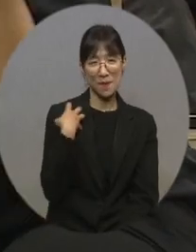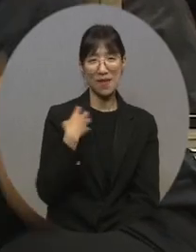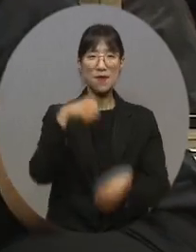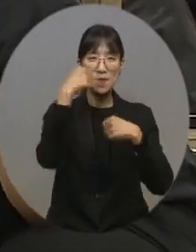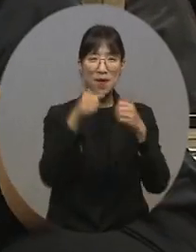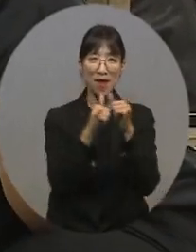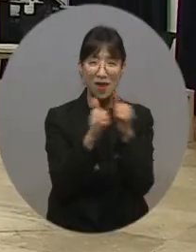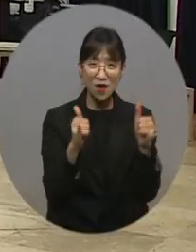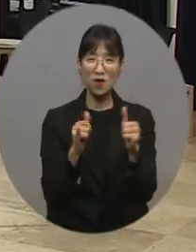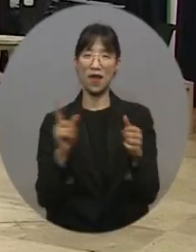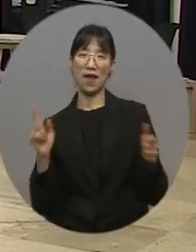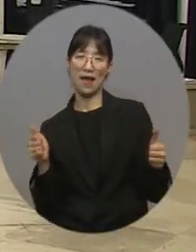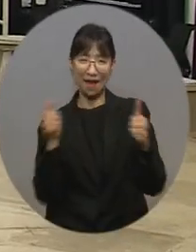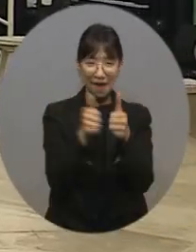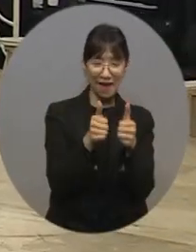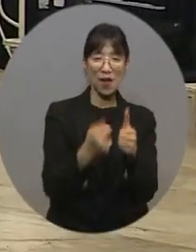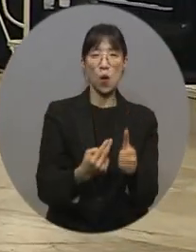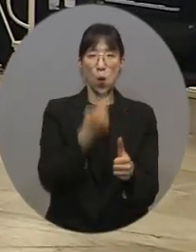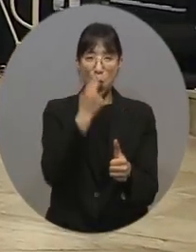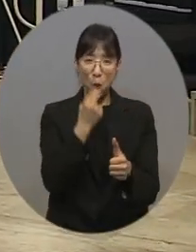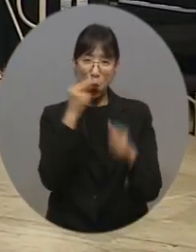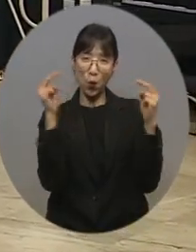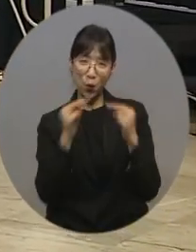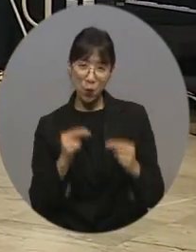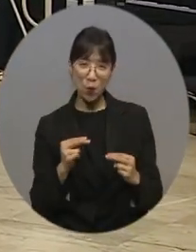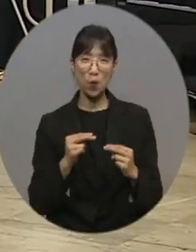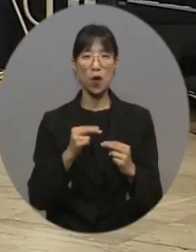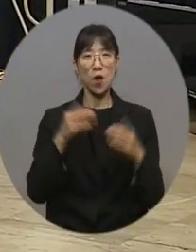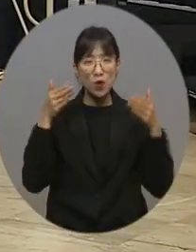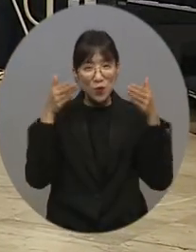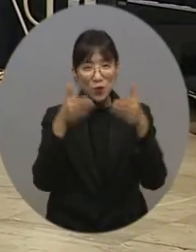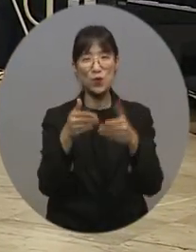하나가 되어 호흡하며 극의 몰입도를 높여줍니다.